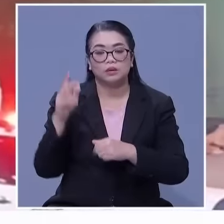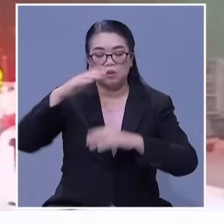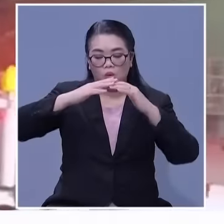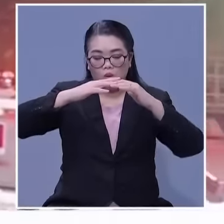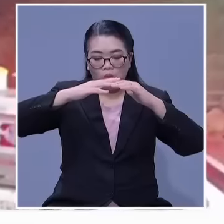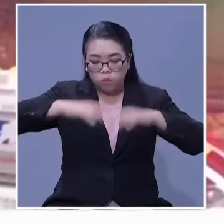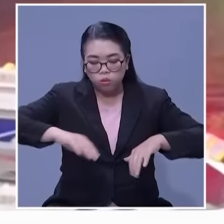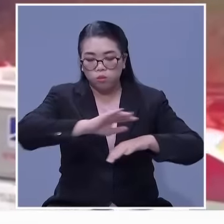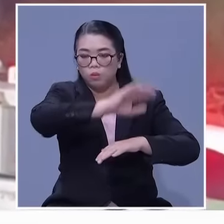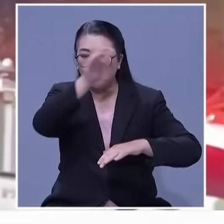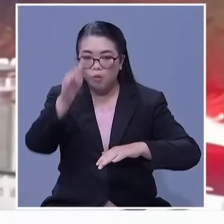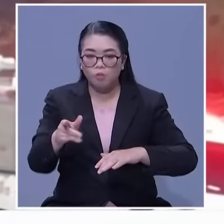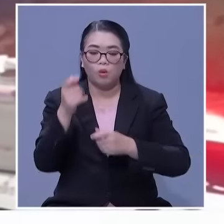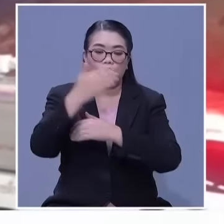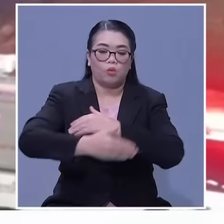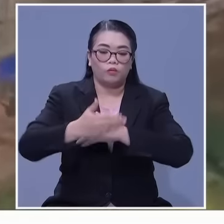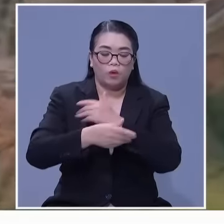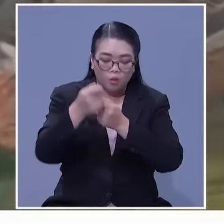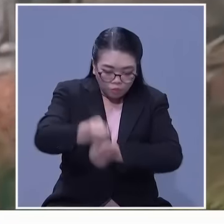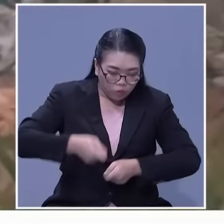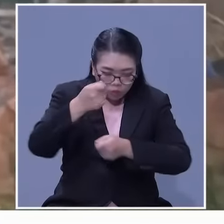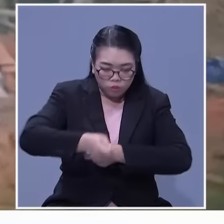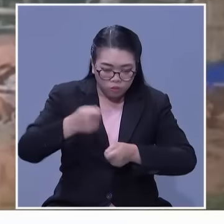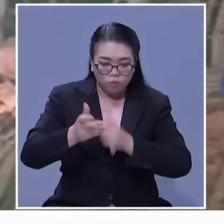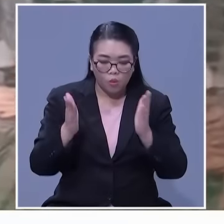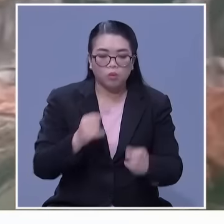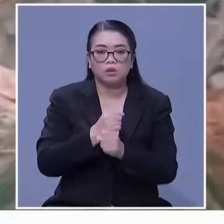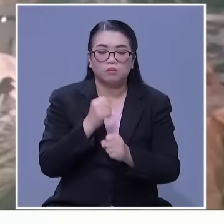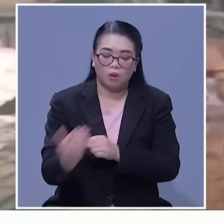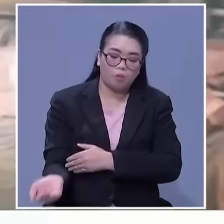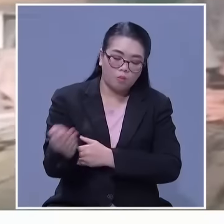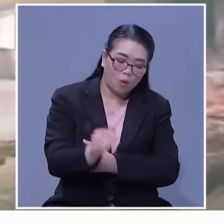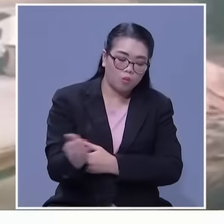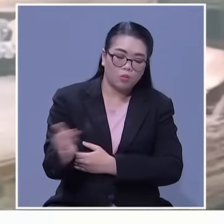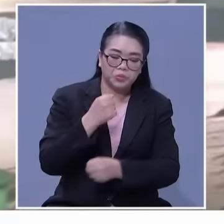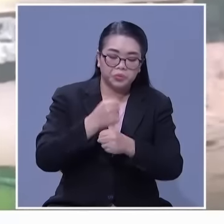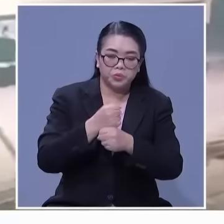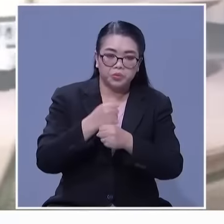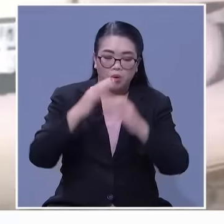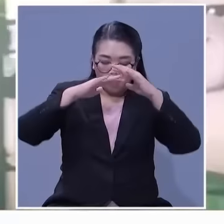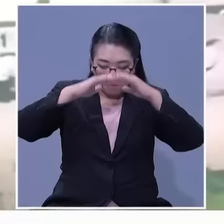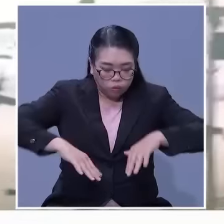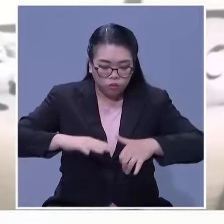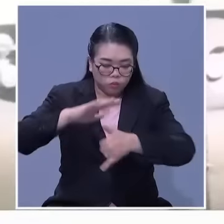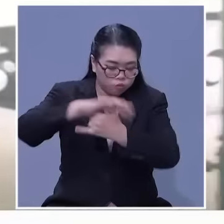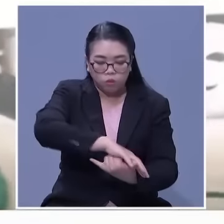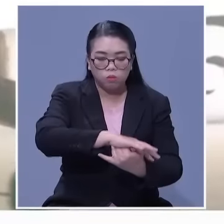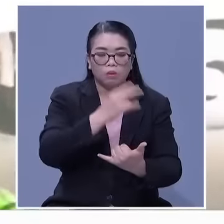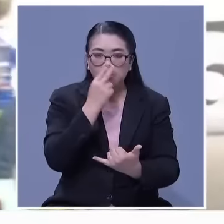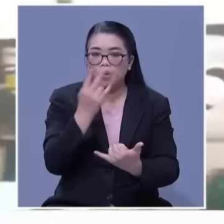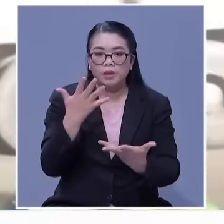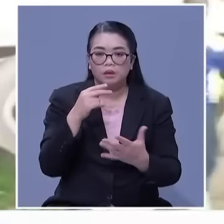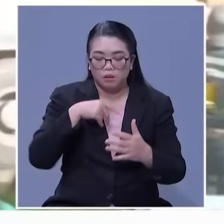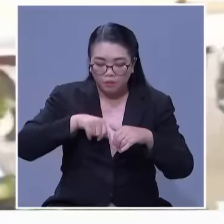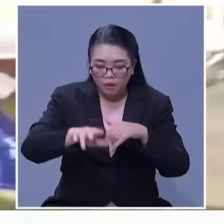มาทำให้คนงานที่กำลังปฏิบัติงานสูญหายทันที 3คนโดยเจ้าหน้าที่ของผู้รับเหมาก็ต้องระดมรถแบ็คโฮนะ